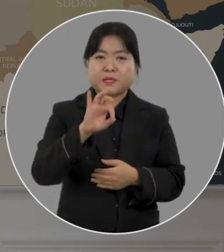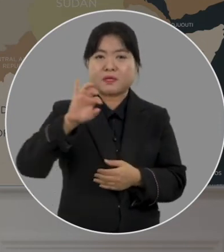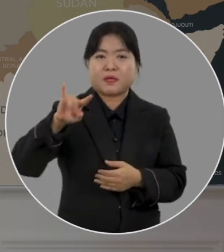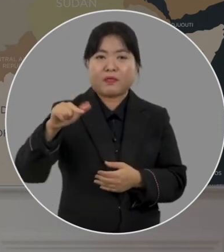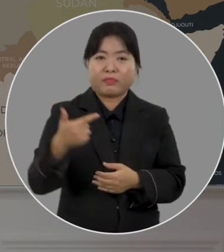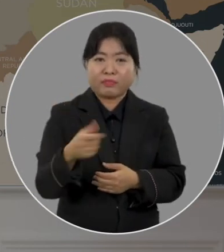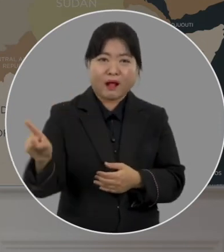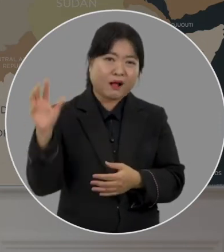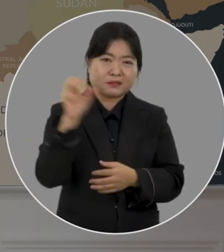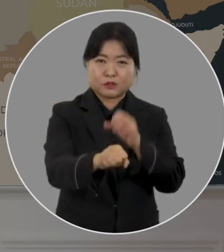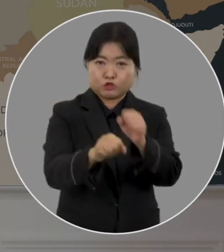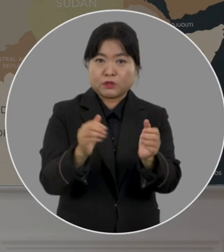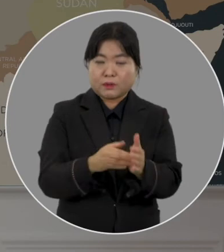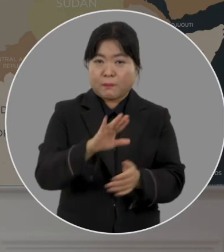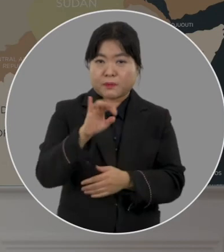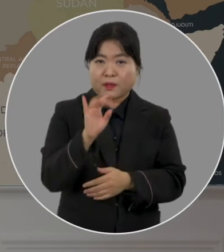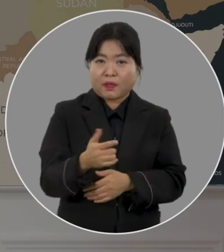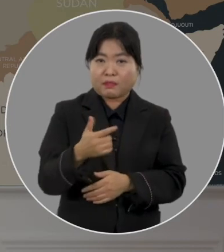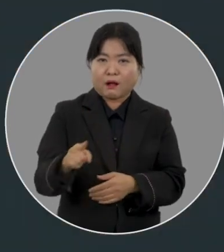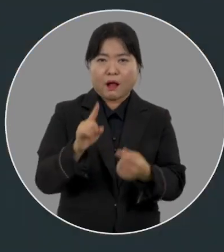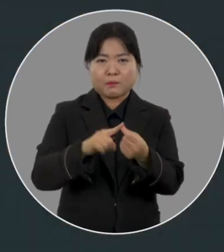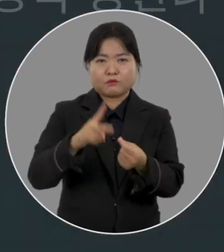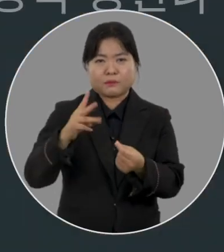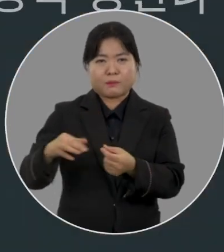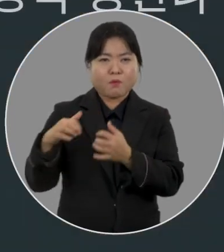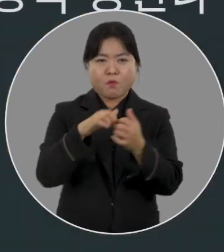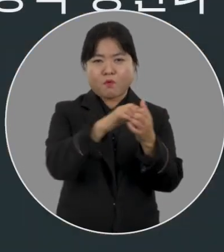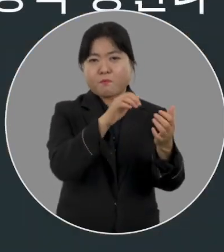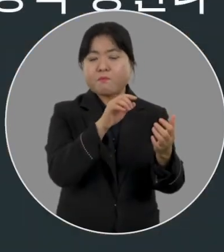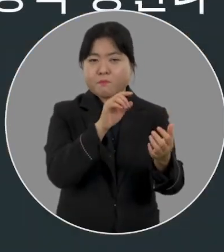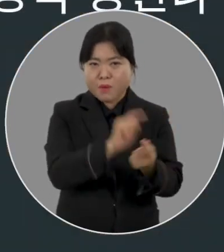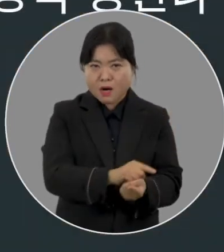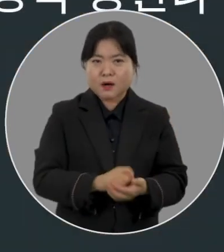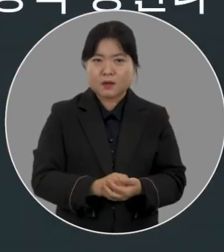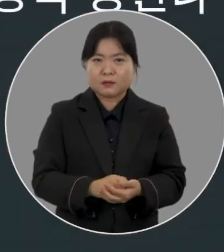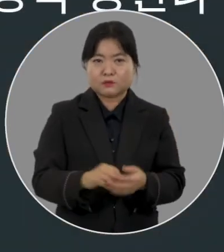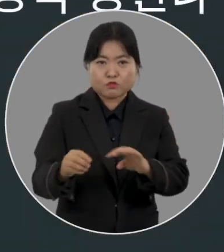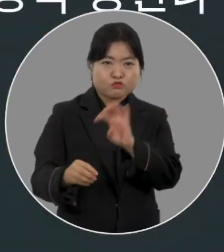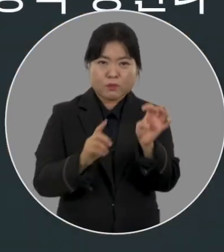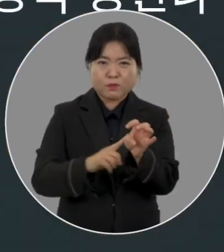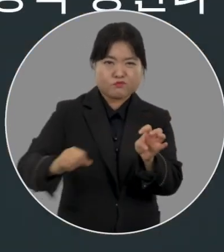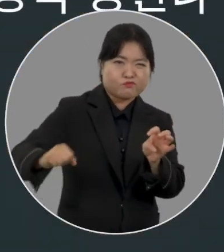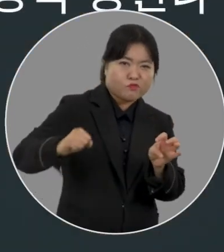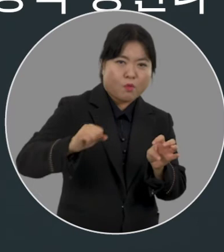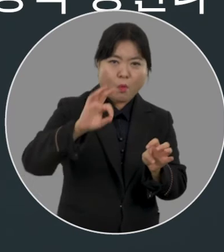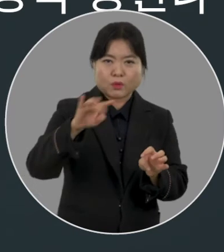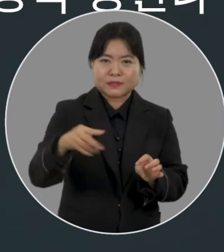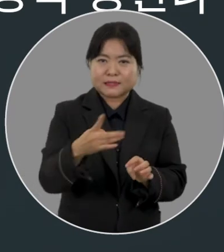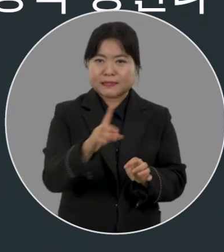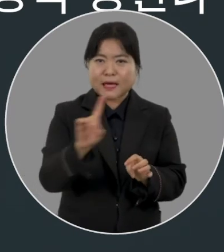진출합니다. 비엔나가 세 차례 공격당합니다. 그 당시 유럽 최강국이었던 오스트리아